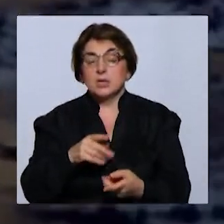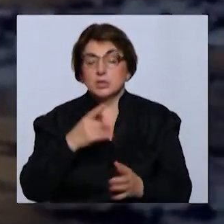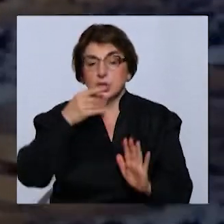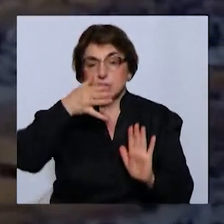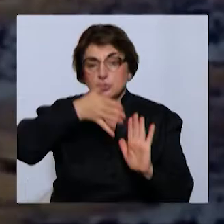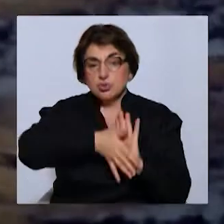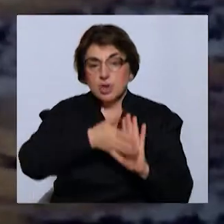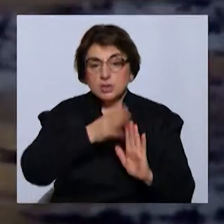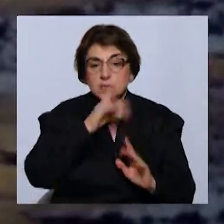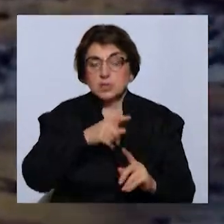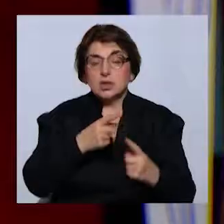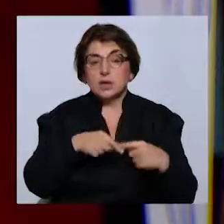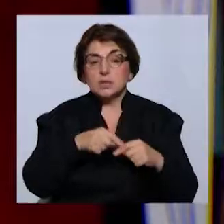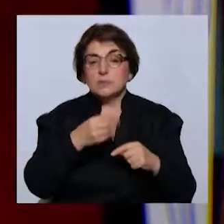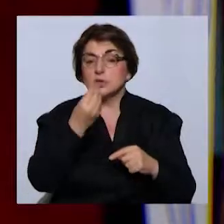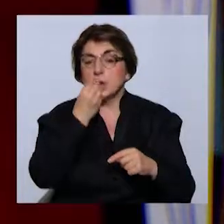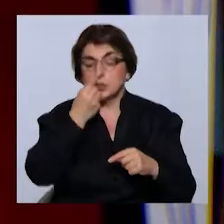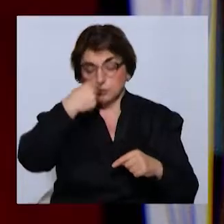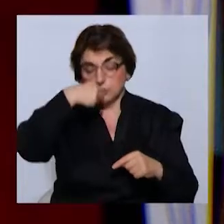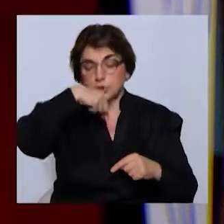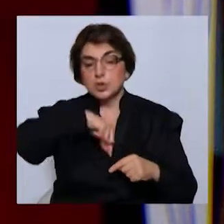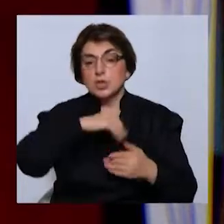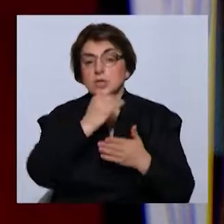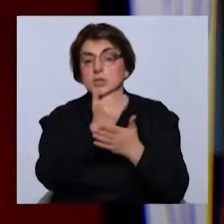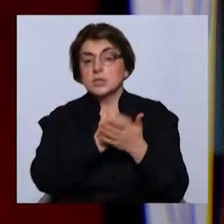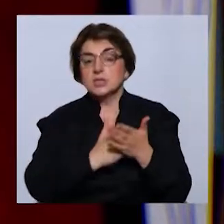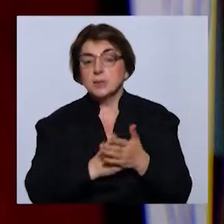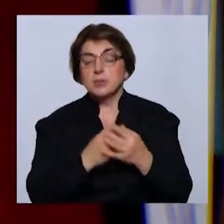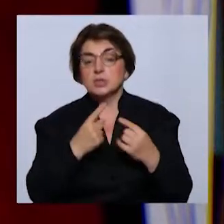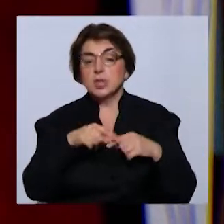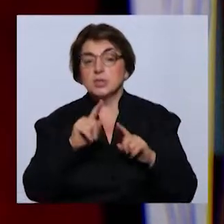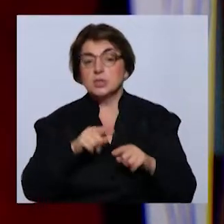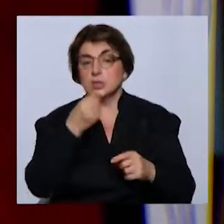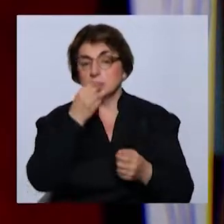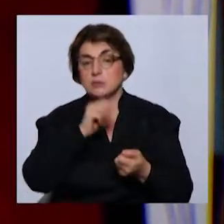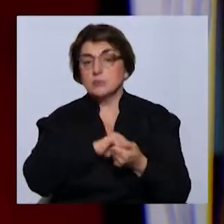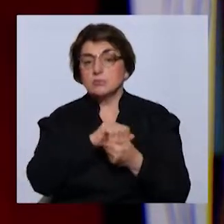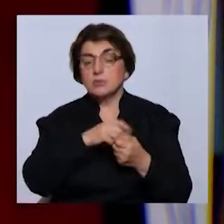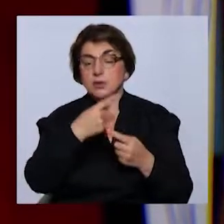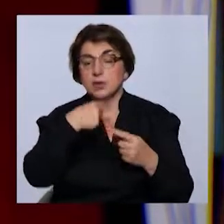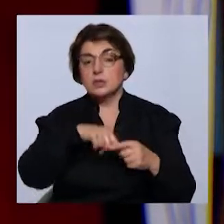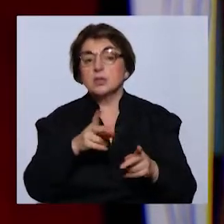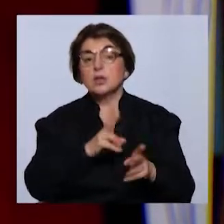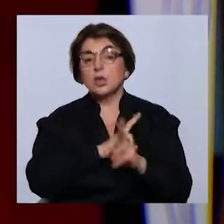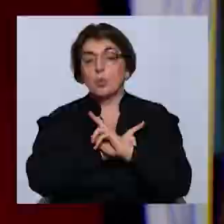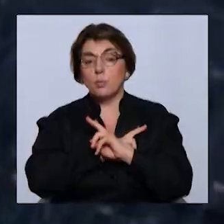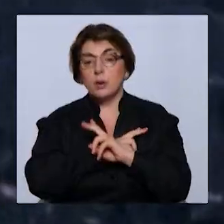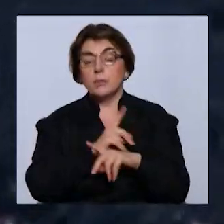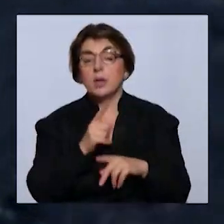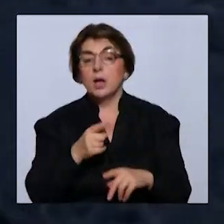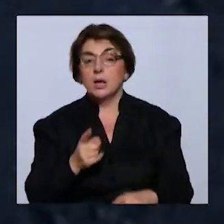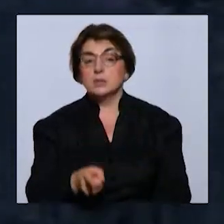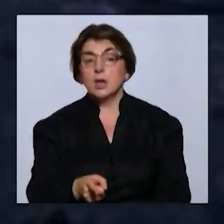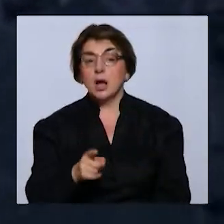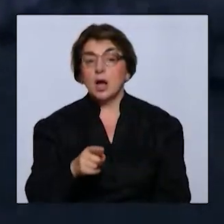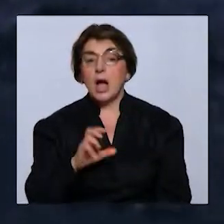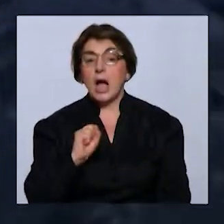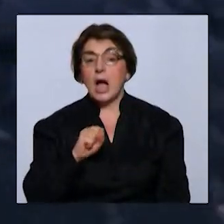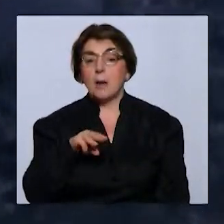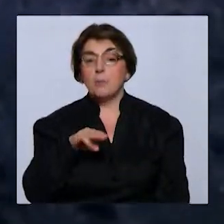ჩადის, ნავთობი ჩადის მათ საჭმლის მომნელებელ სისტემაში და ისინი იღუპებიან. აღსანიშნავია, რომ აი